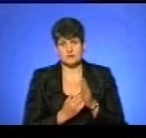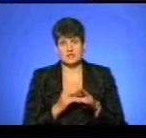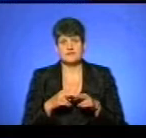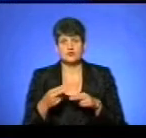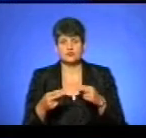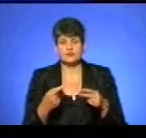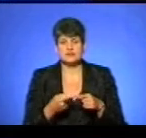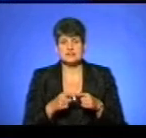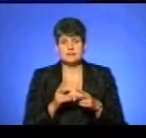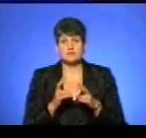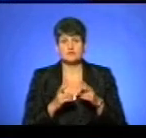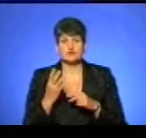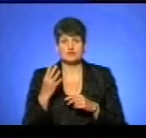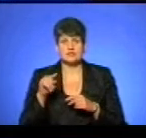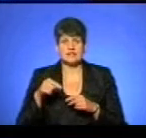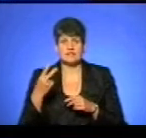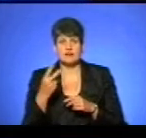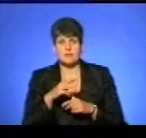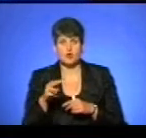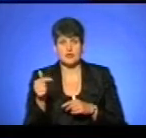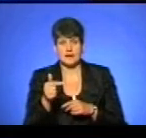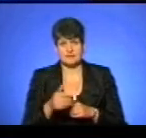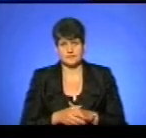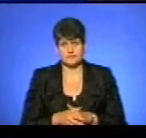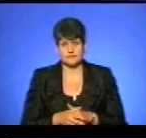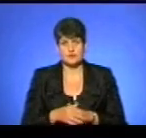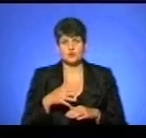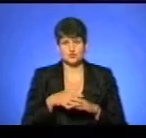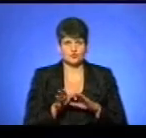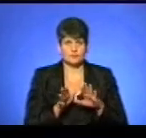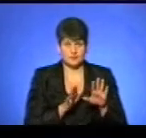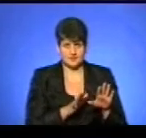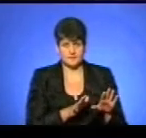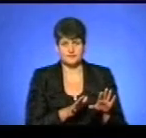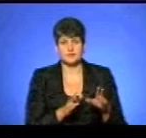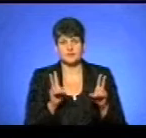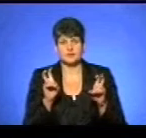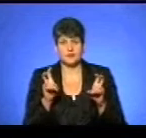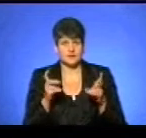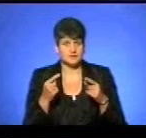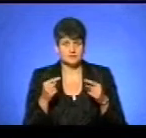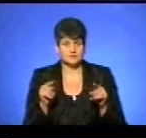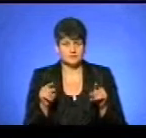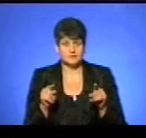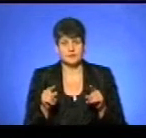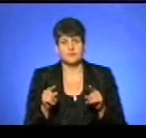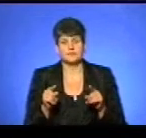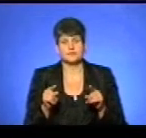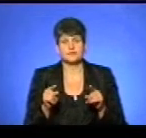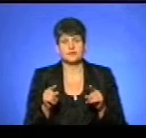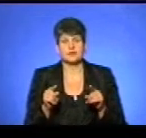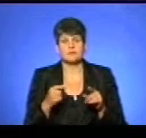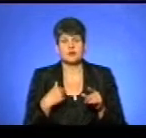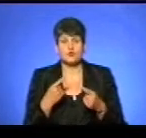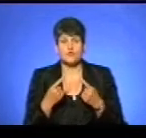це підприємство 4,2 мільйона гривень. Зрозуміло, але ми трошки відійшли від теми нашої розмови про теляк до року. Тобто